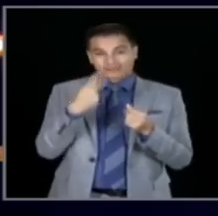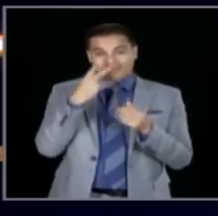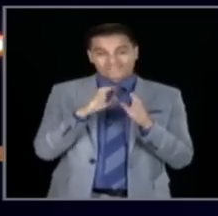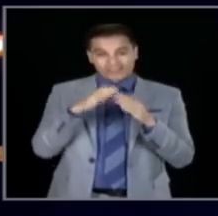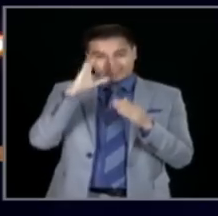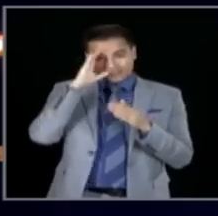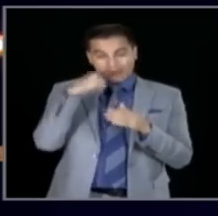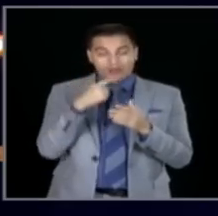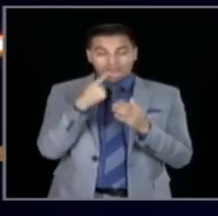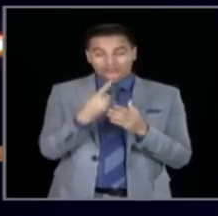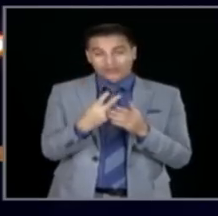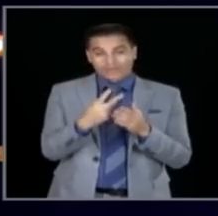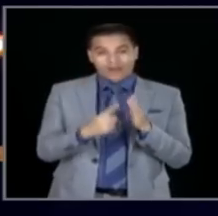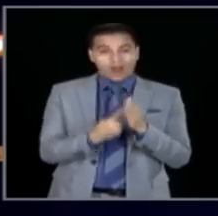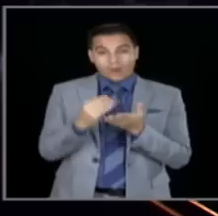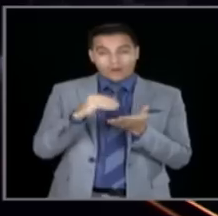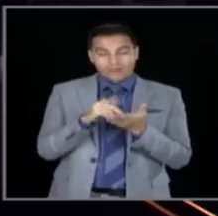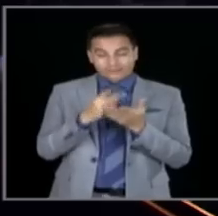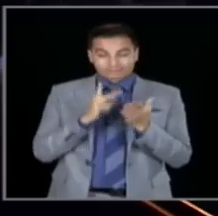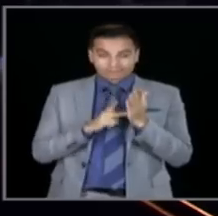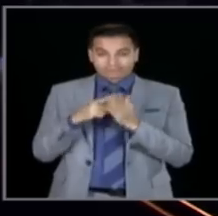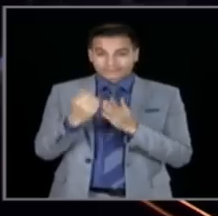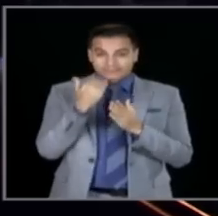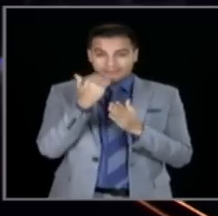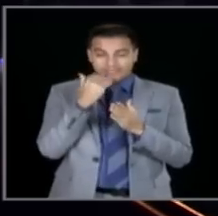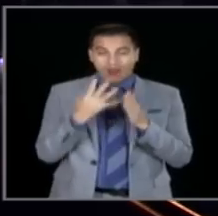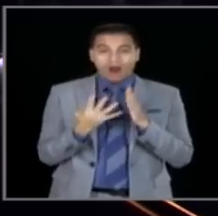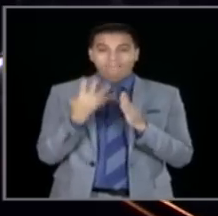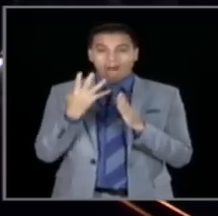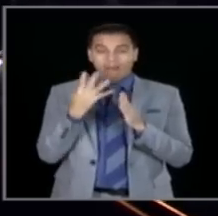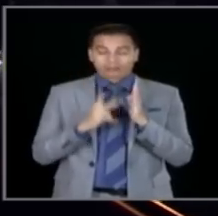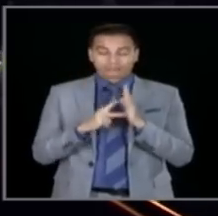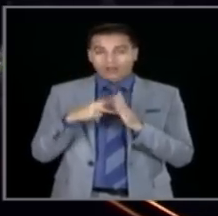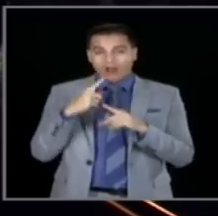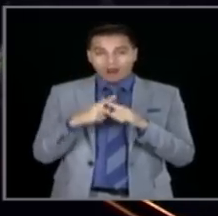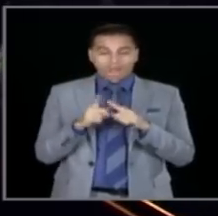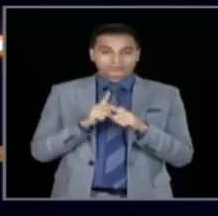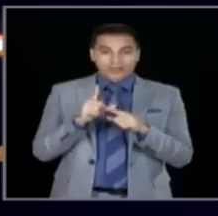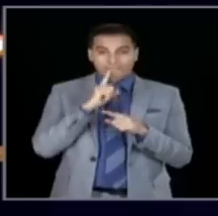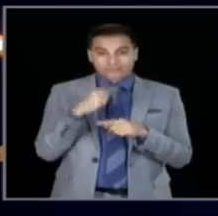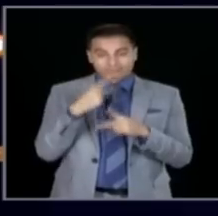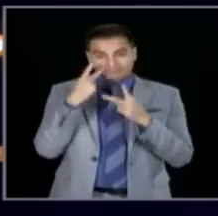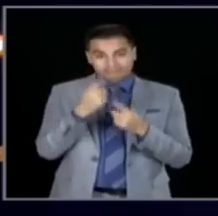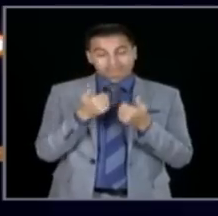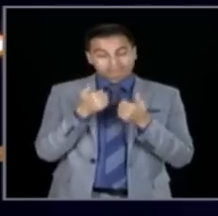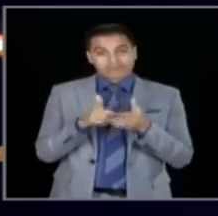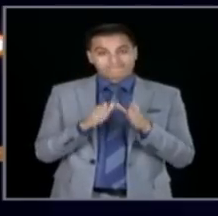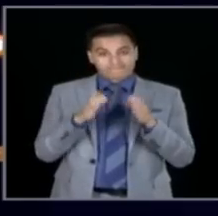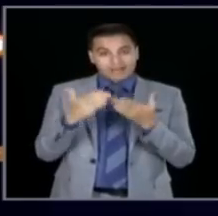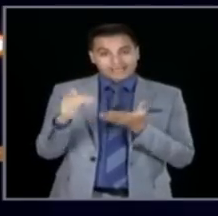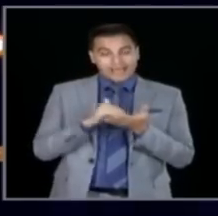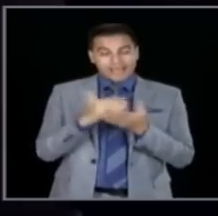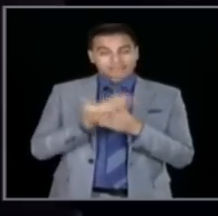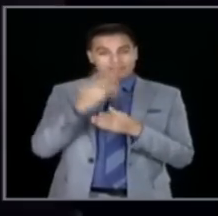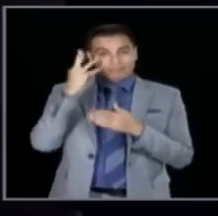شايف ان اول تجربه ليكوا، بتاخدوا الريسك، خدتوا الريسك 4 مرات، حاجات غلط حاجات صح، ولكن هو ده الفريق اللي جاي